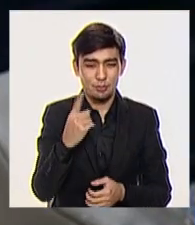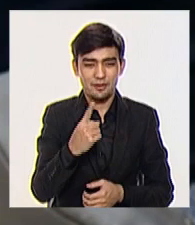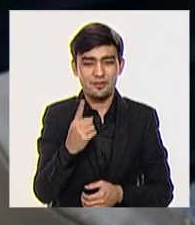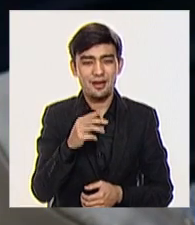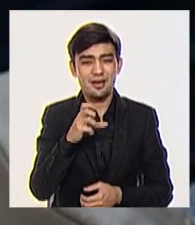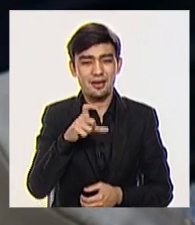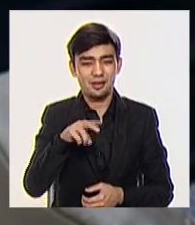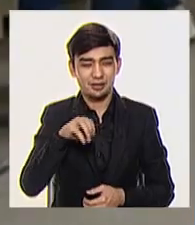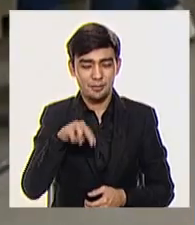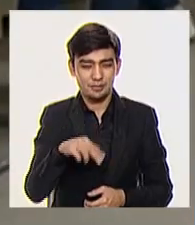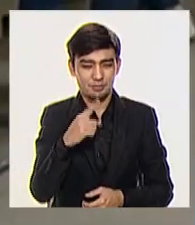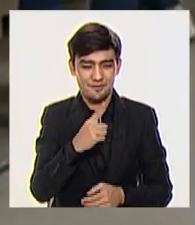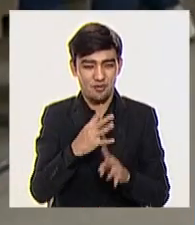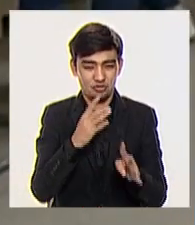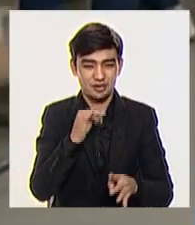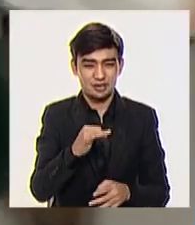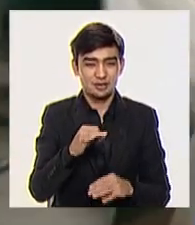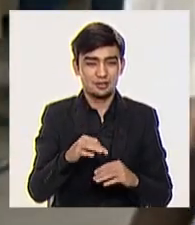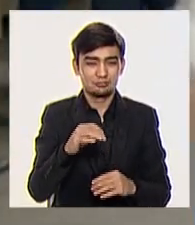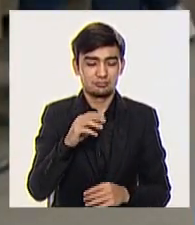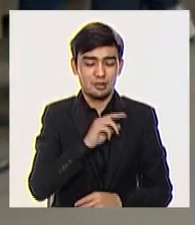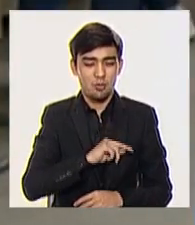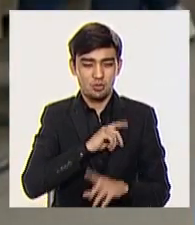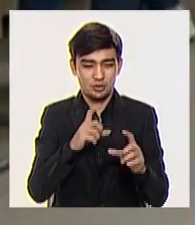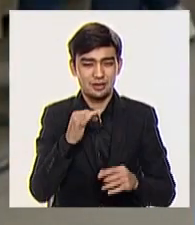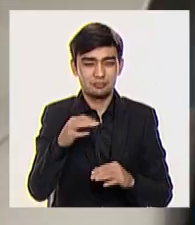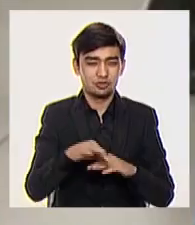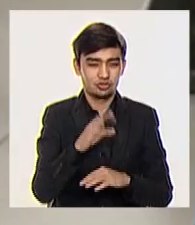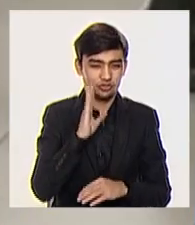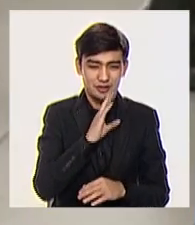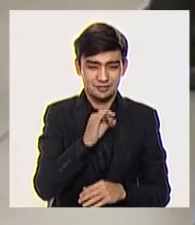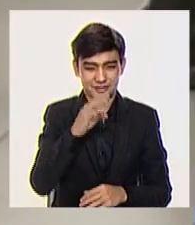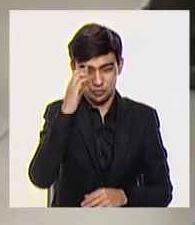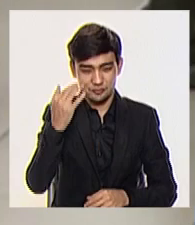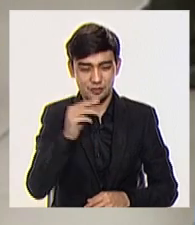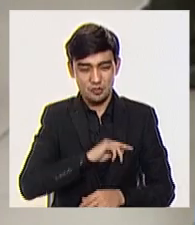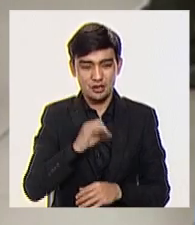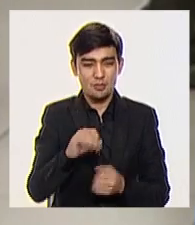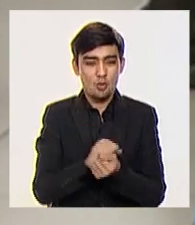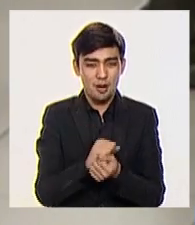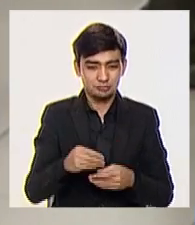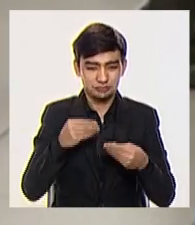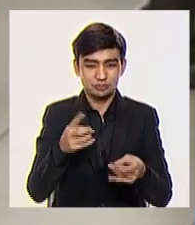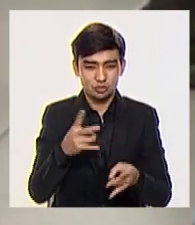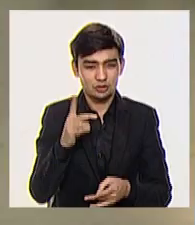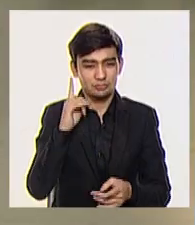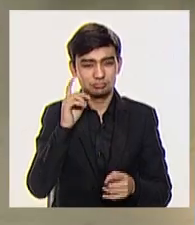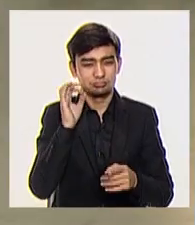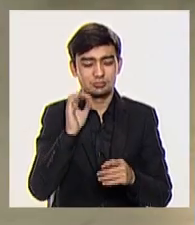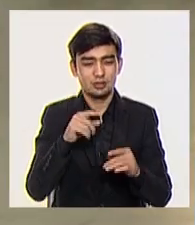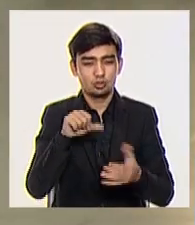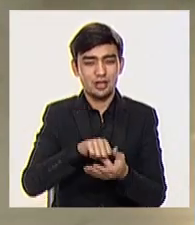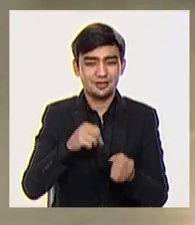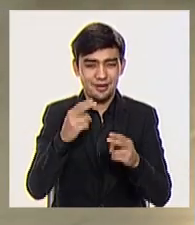это коснется чиновников и их супругов. Они должны предоставить данные о ценных бумагах, участии в долевом строительстве